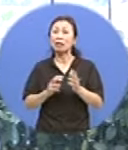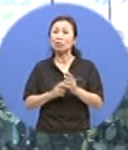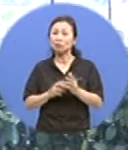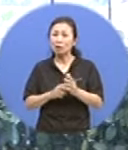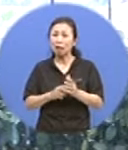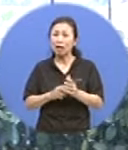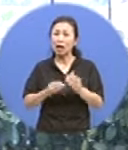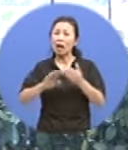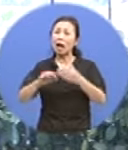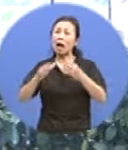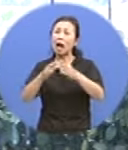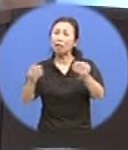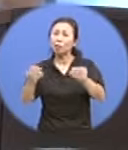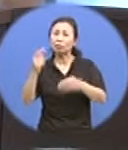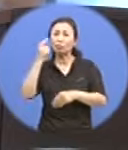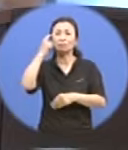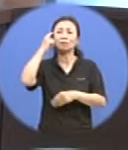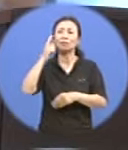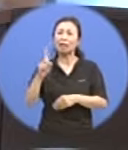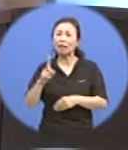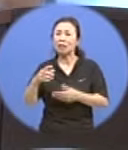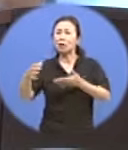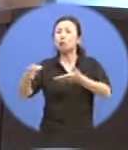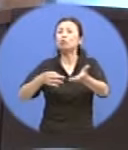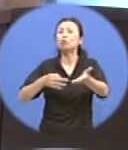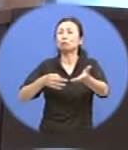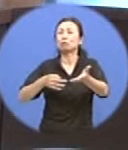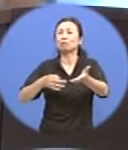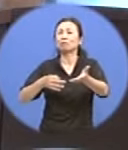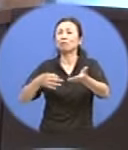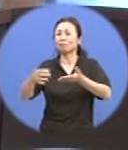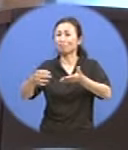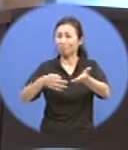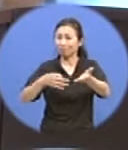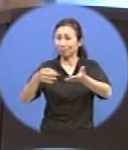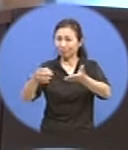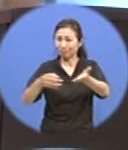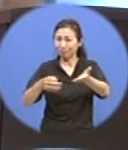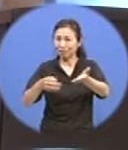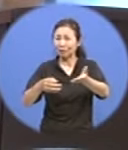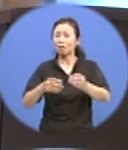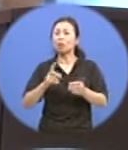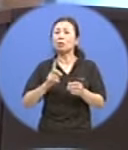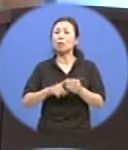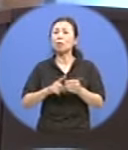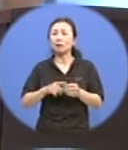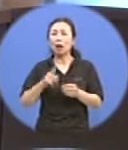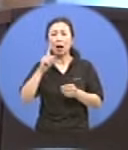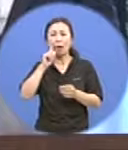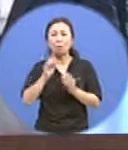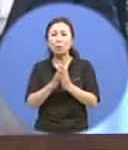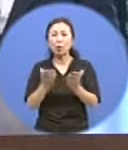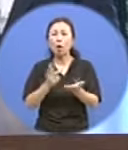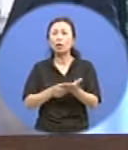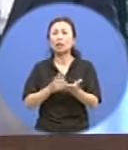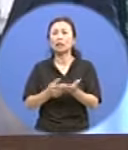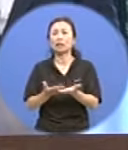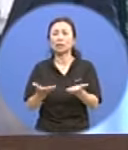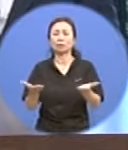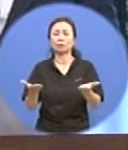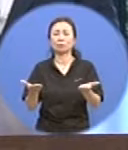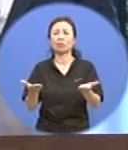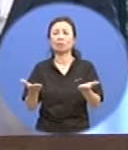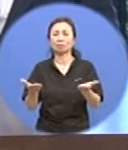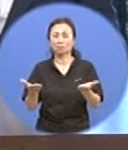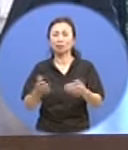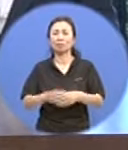っちゃうっていうことなんです、うん、売るためには、うん、今見本市なんですね、 うん、見本市ね、 はい、うん、